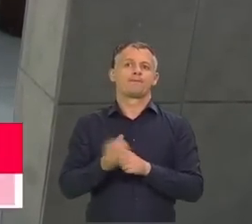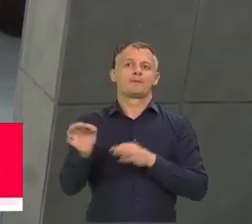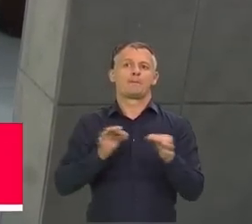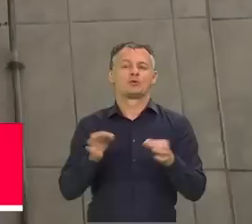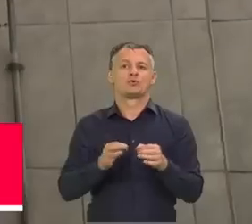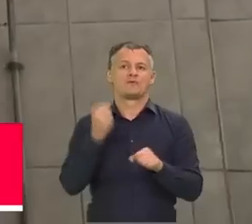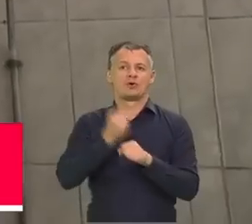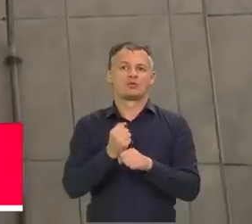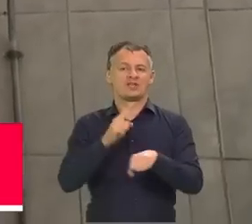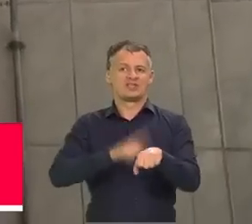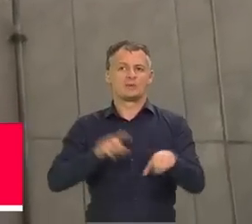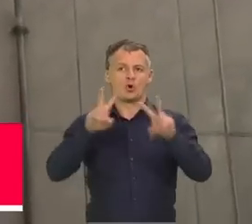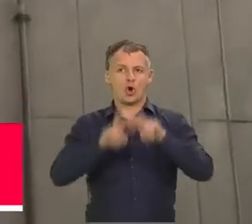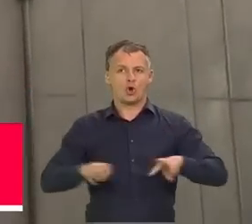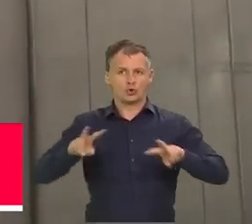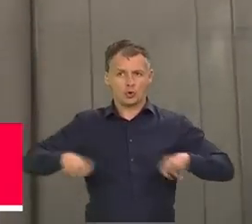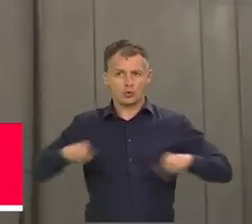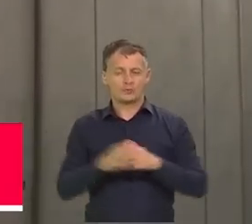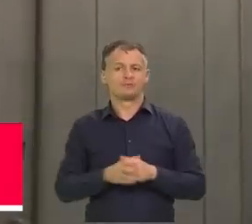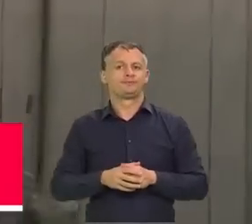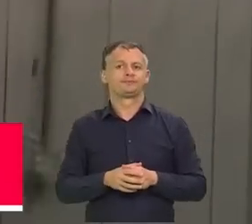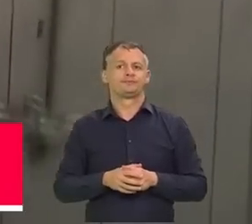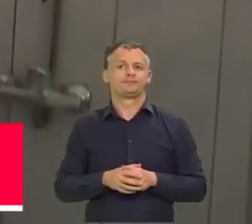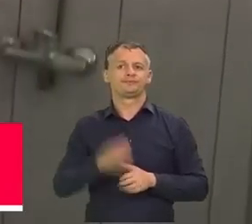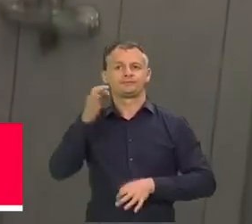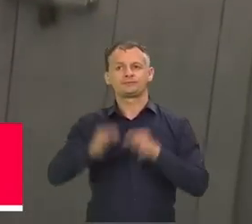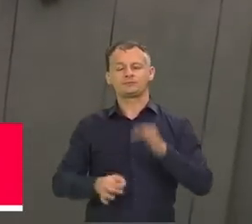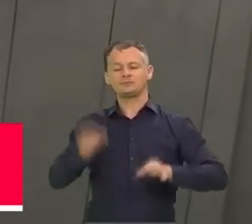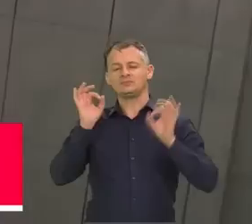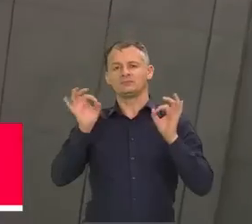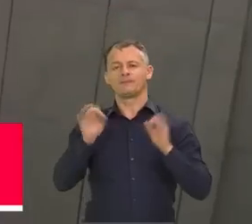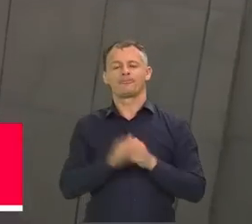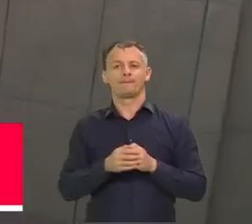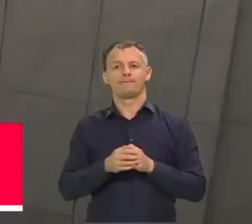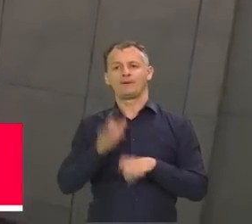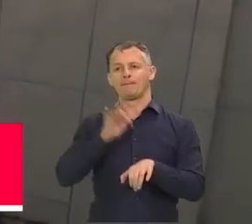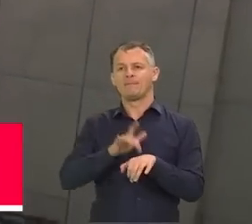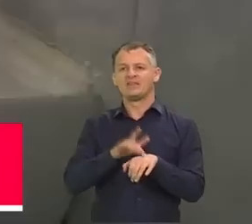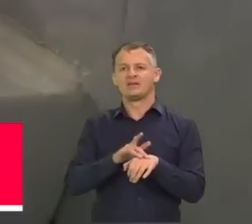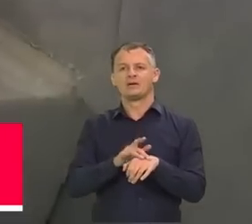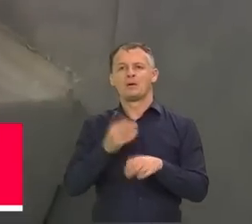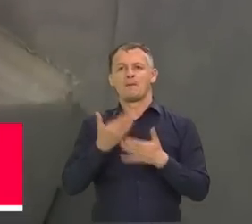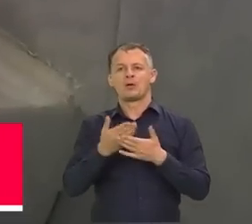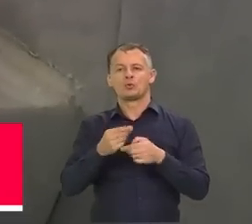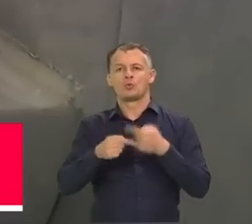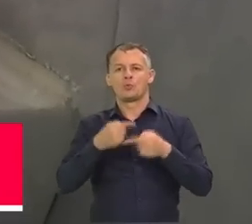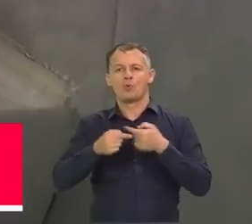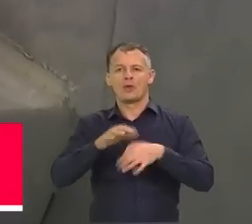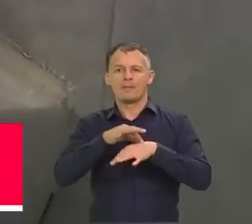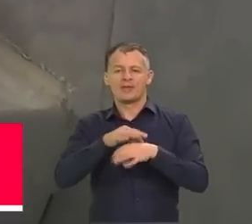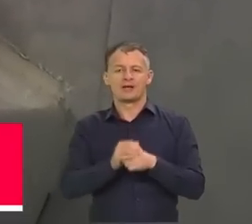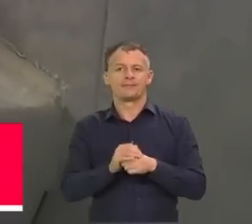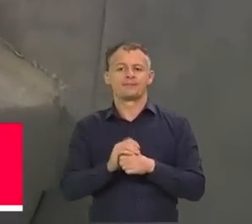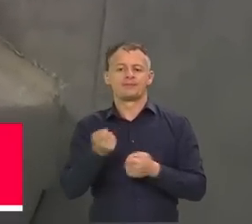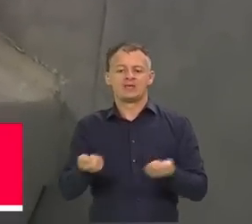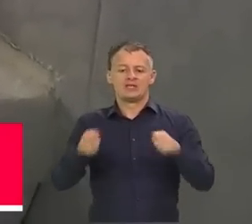controlului sunt consult de specialitate de către un medic dermatolog, izolarea cazurilor